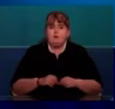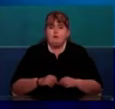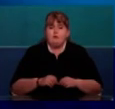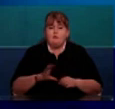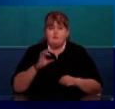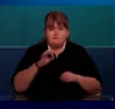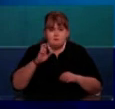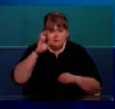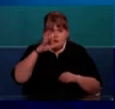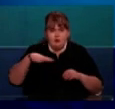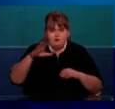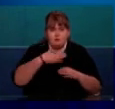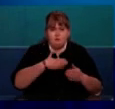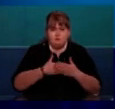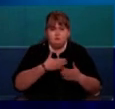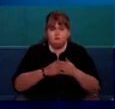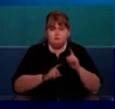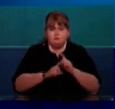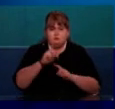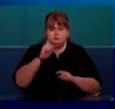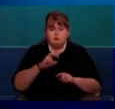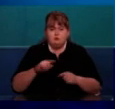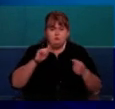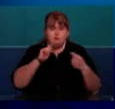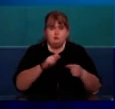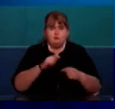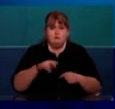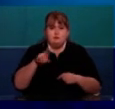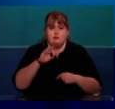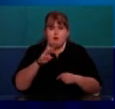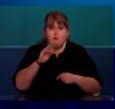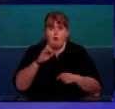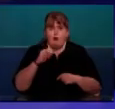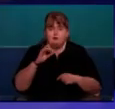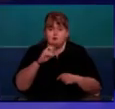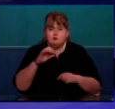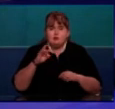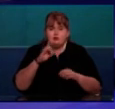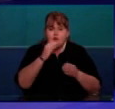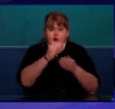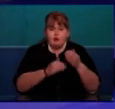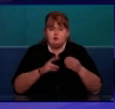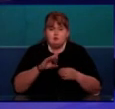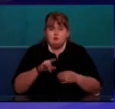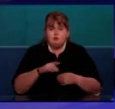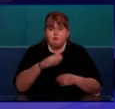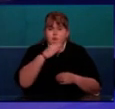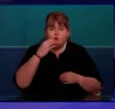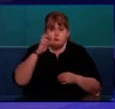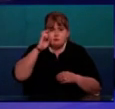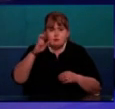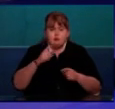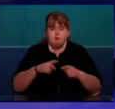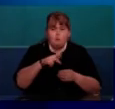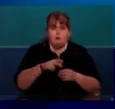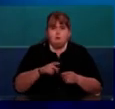в стране активизируются антидемократические режимы. Во многих странах проходят вооруженные